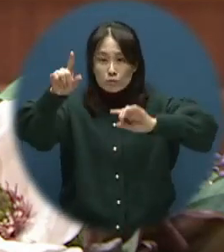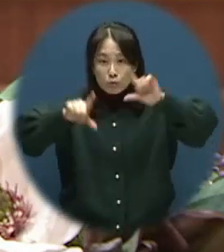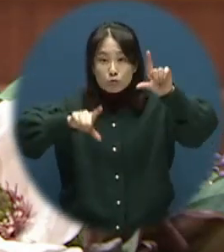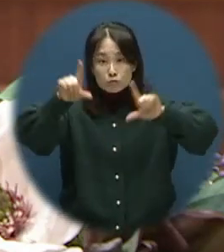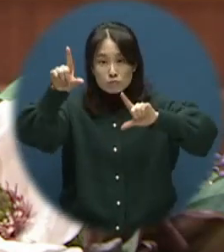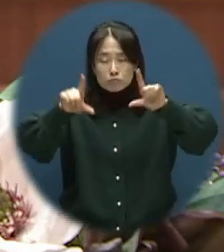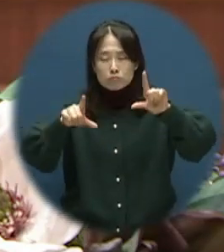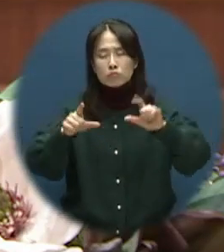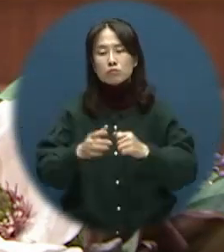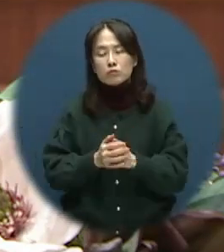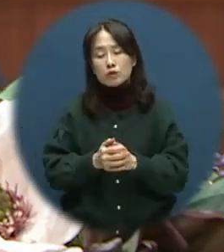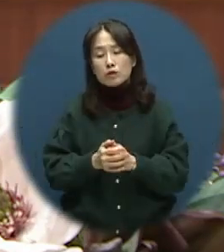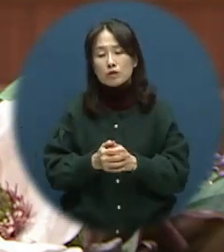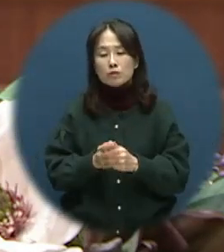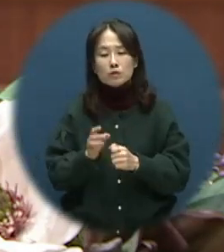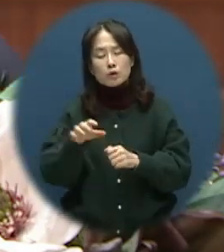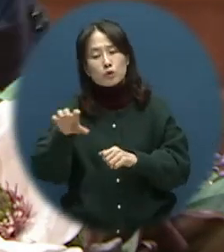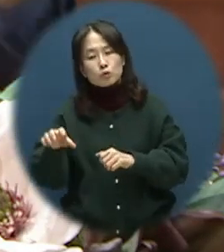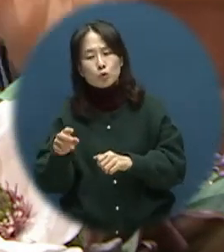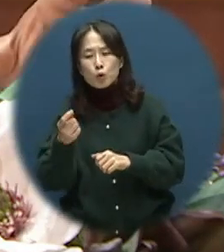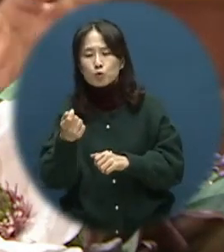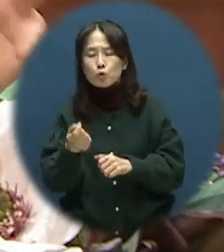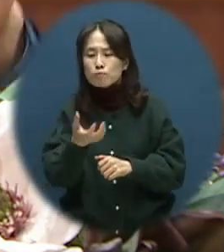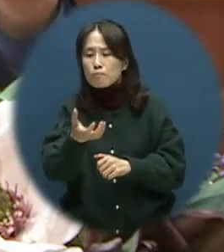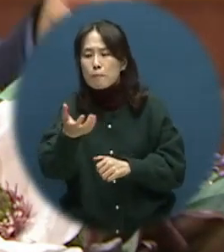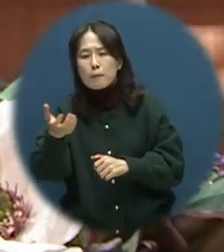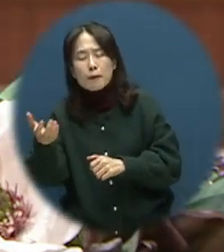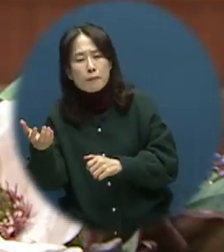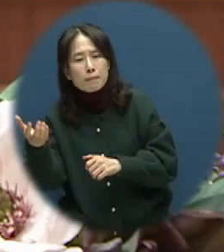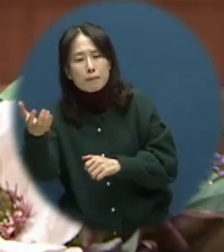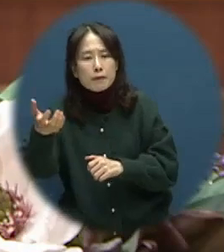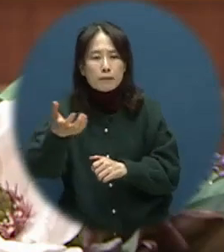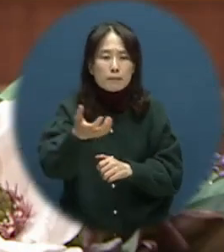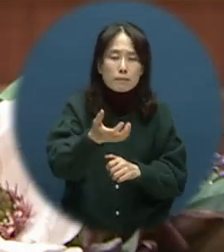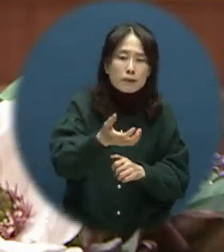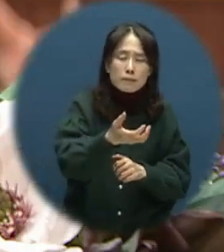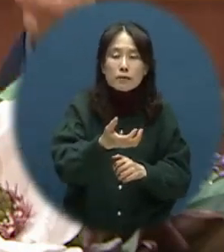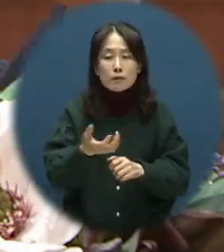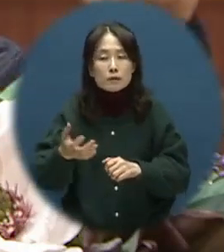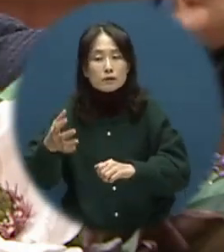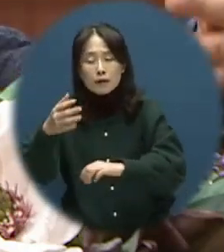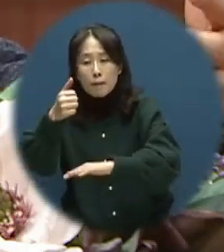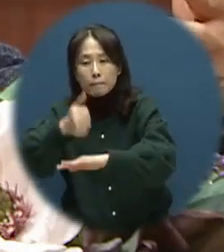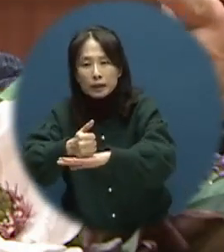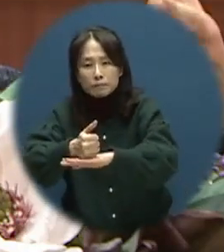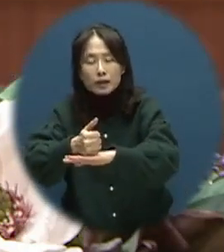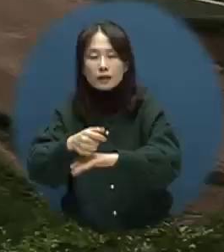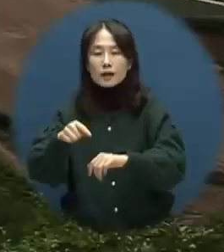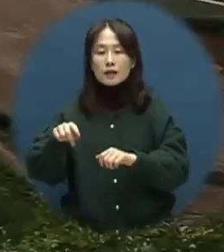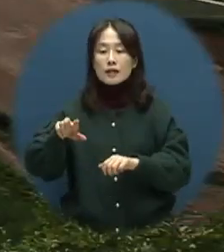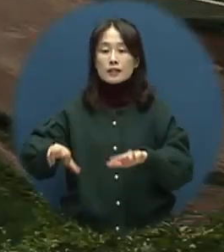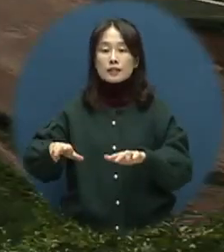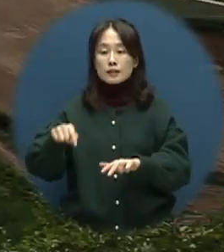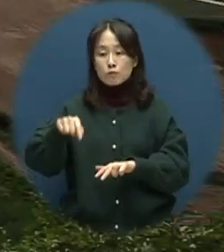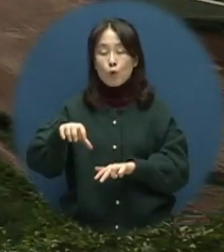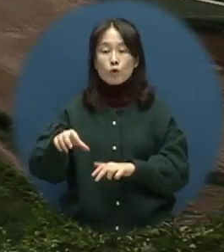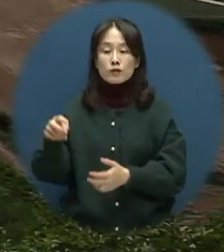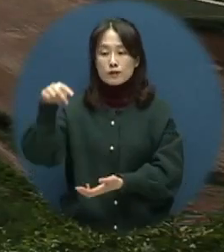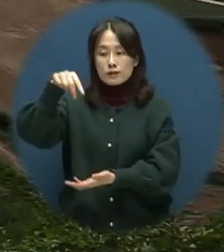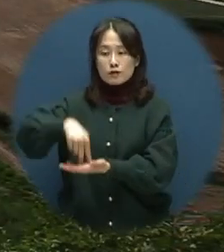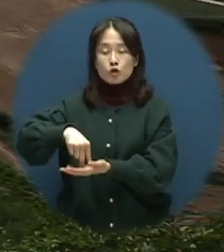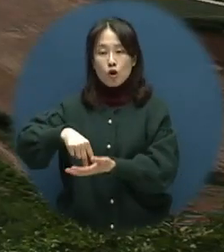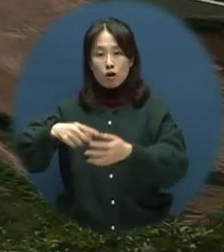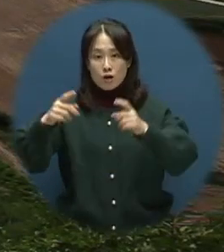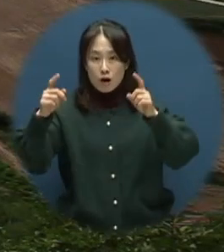아니라. 그래서 절벽을 따라서 왼쪽으로 이동, 왼쪽으로 이동 계속 하다 보니까. 한 그 지금 전망대에 있는 자리에 갔을 때는